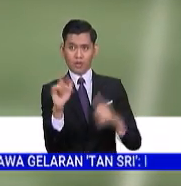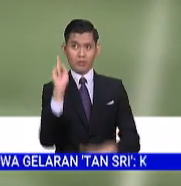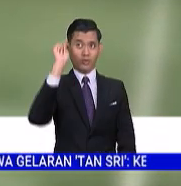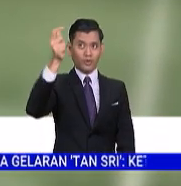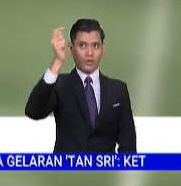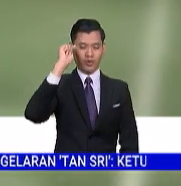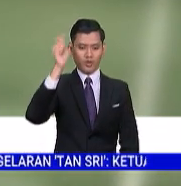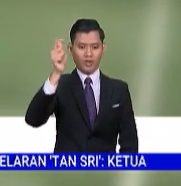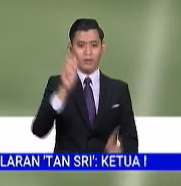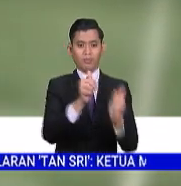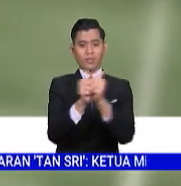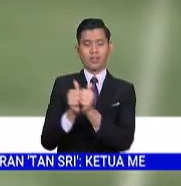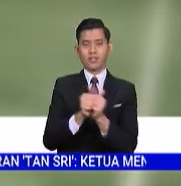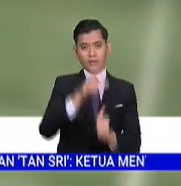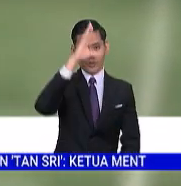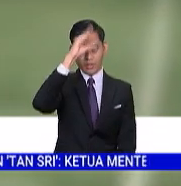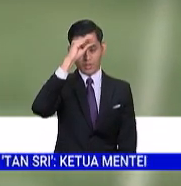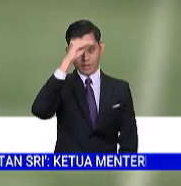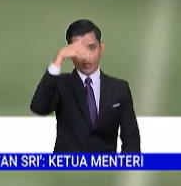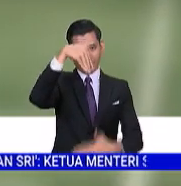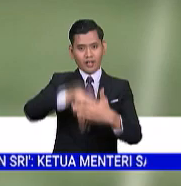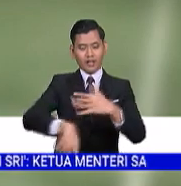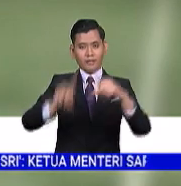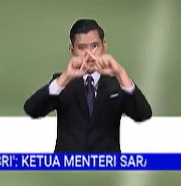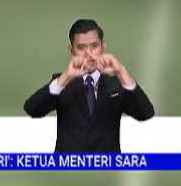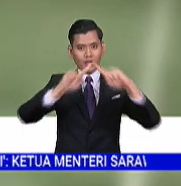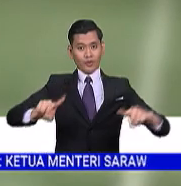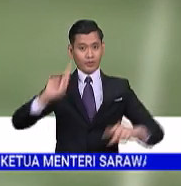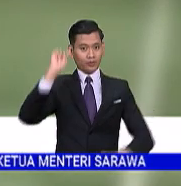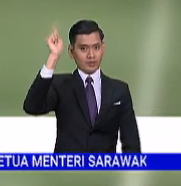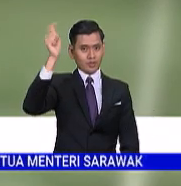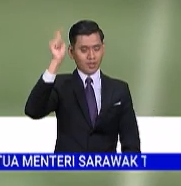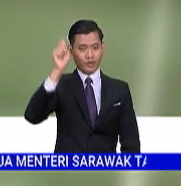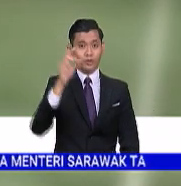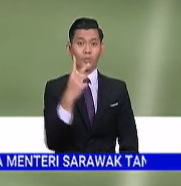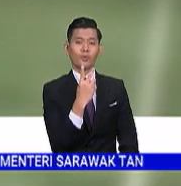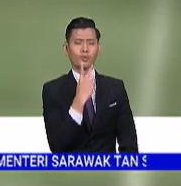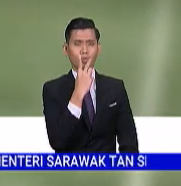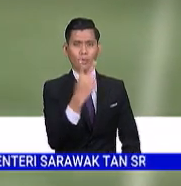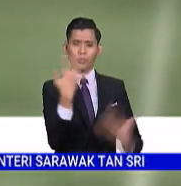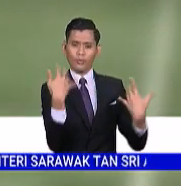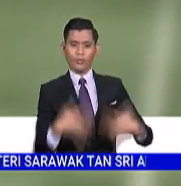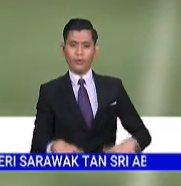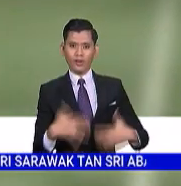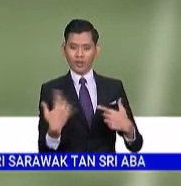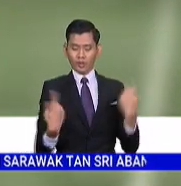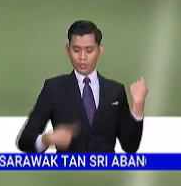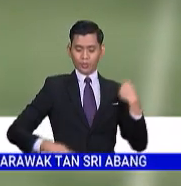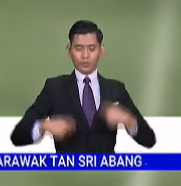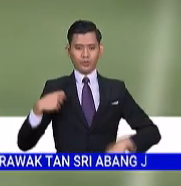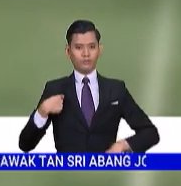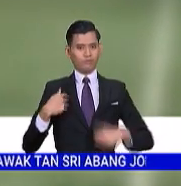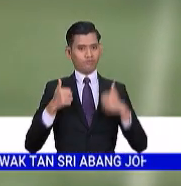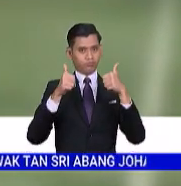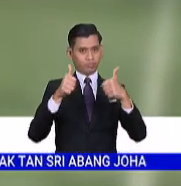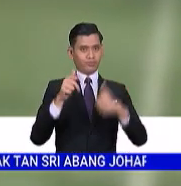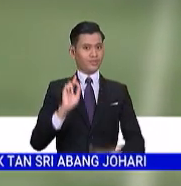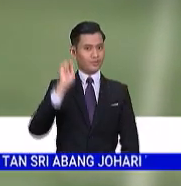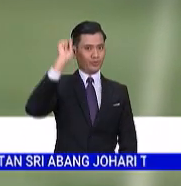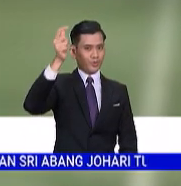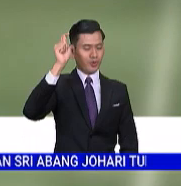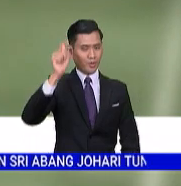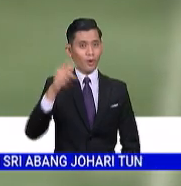badminton bersama seorang lelaki di dalam dewan. Namun apa yang mencuri perhatian adalah gaya si cilik dan rata-rata warga